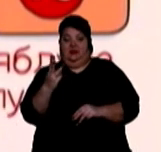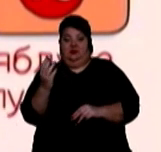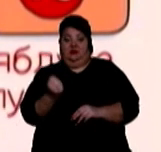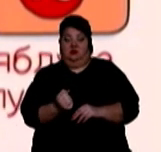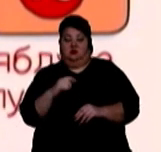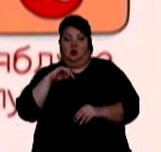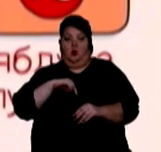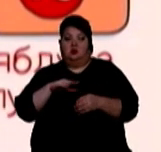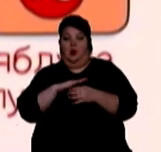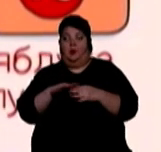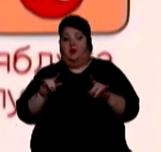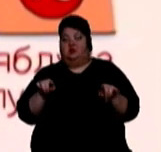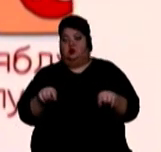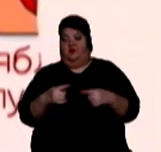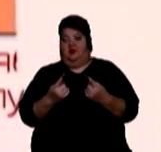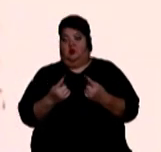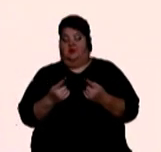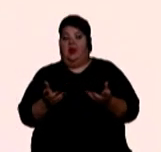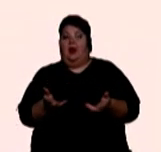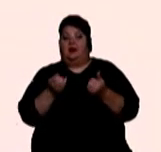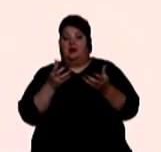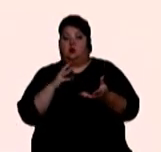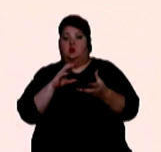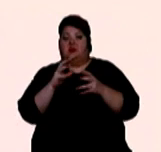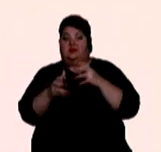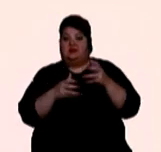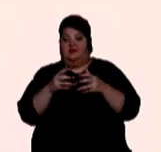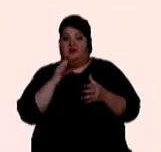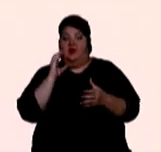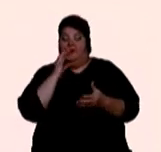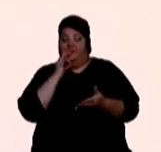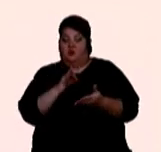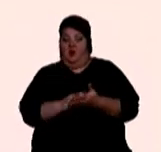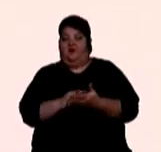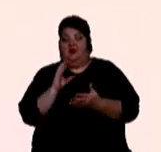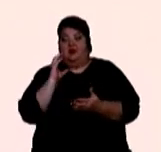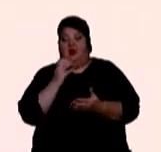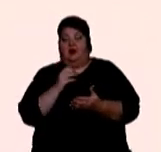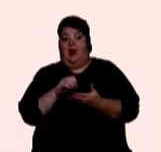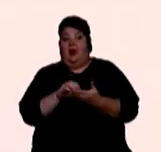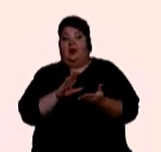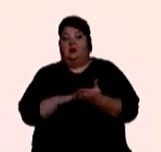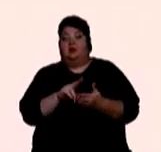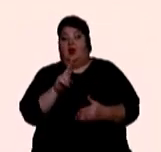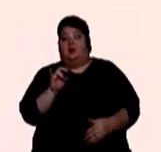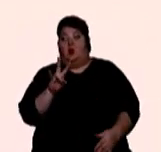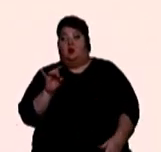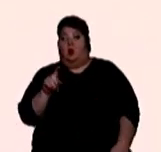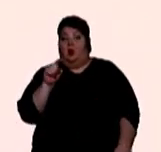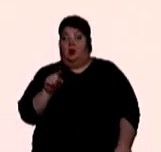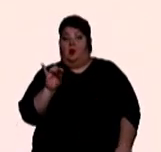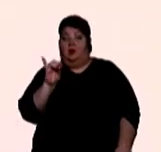організм повністю відновиться. Рятуйте світ відповідально. Реєструйтеся на donor.ua.